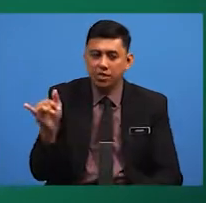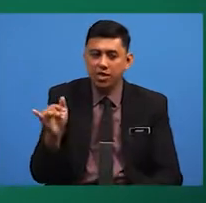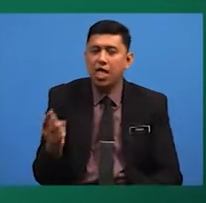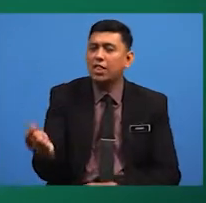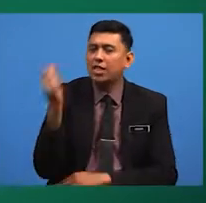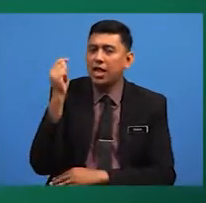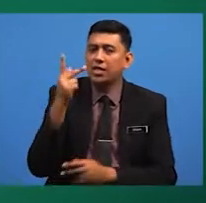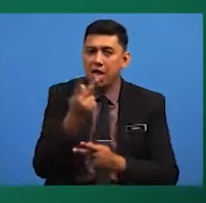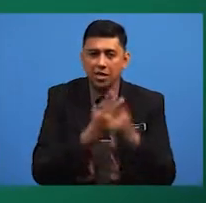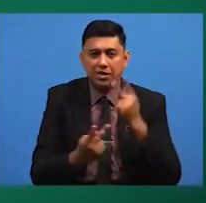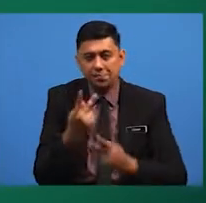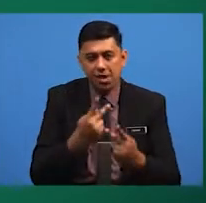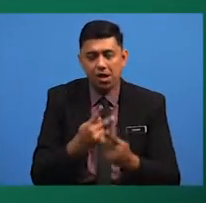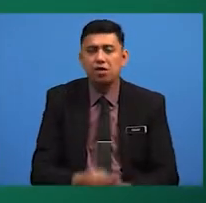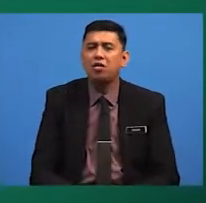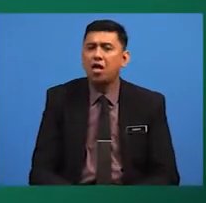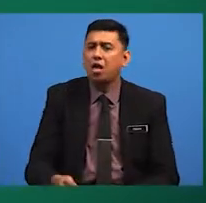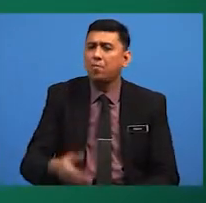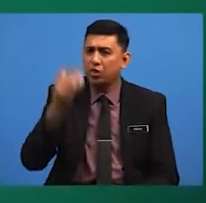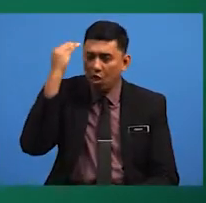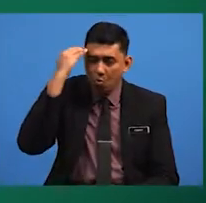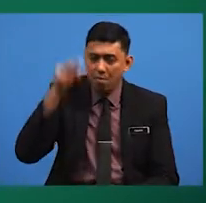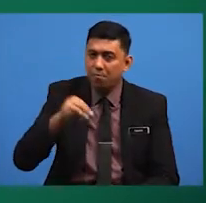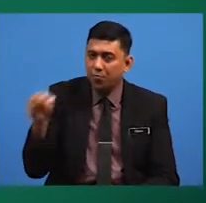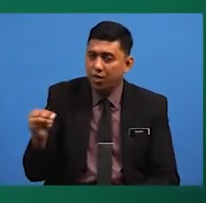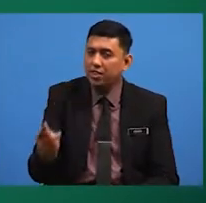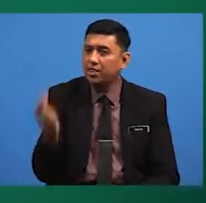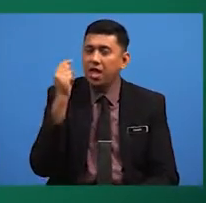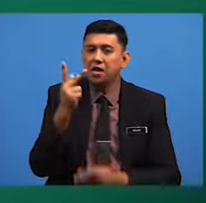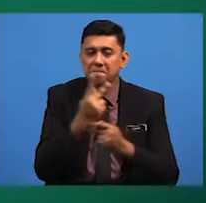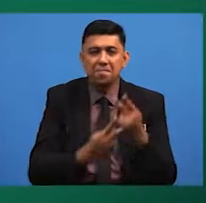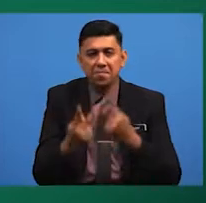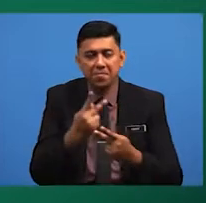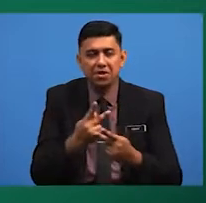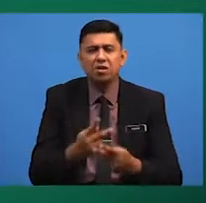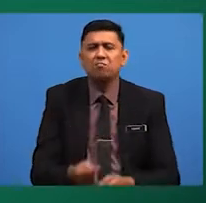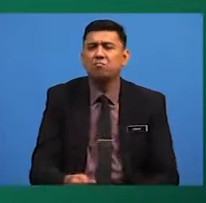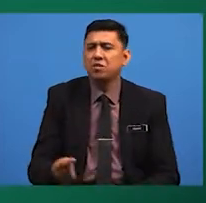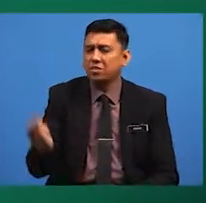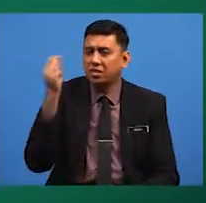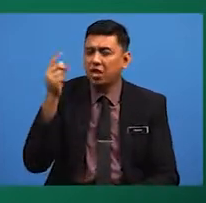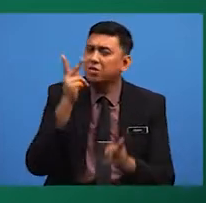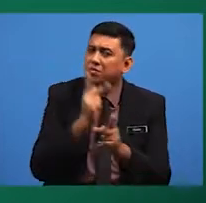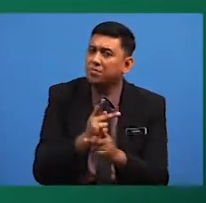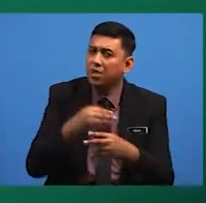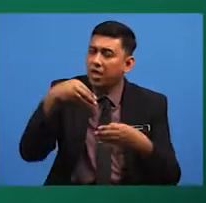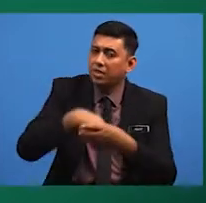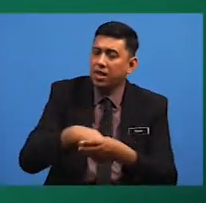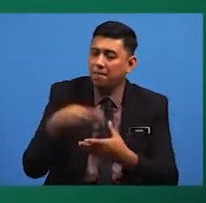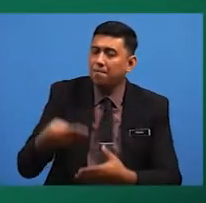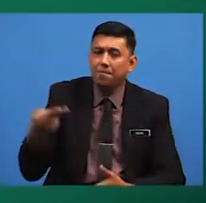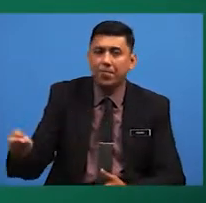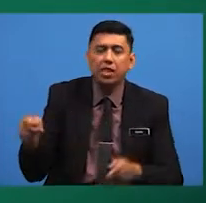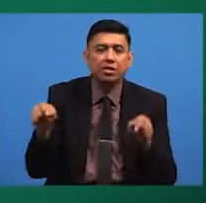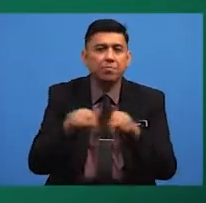tenaga kimia untuk pengetahuan murid-murid tenaga kimia ilah tenaga yang tersimpan dalam